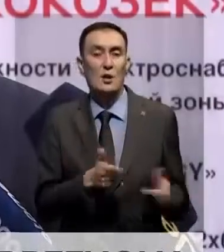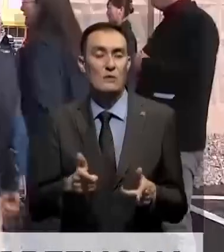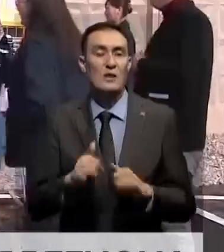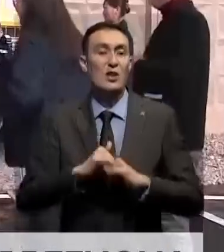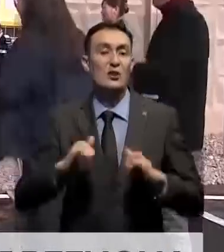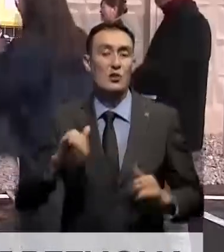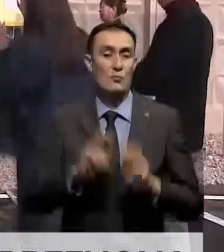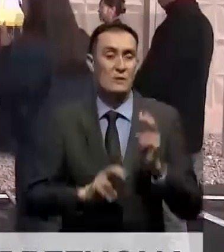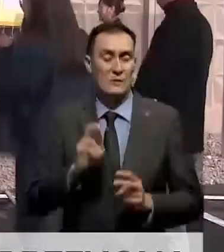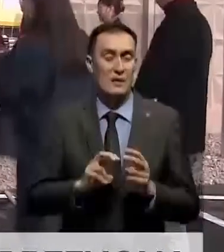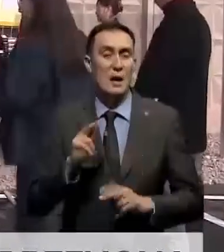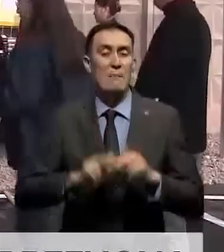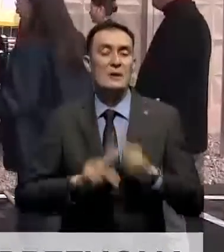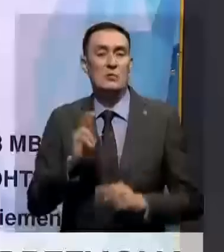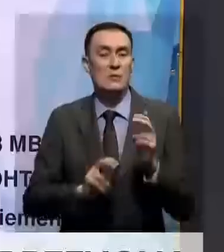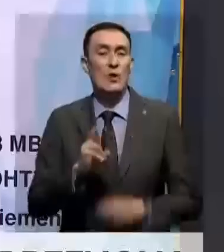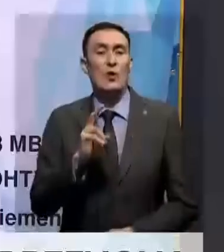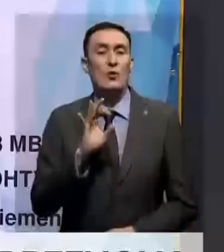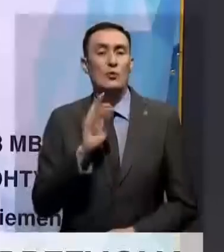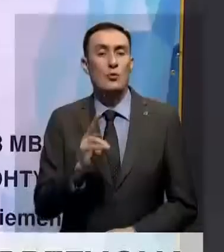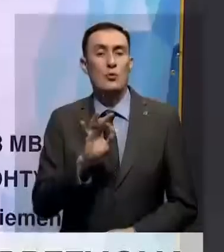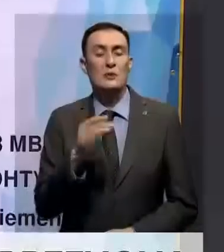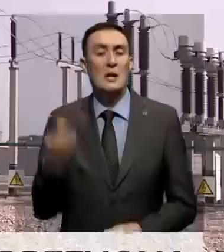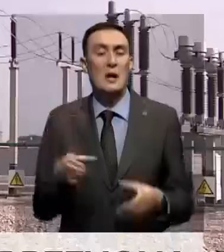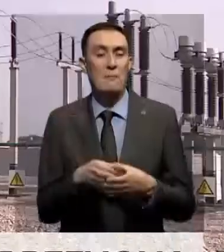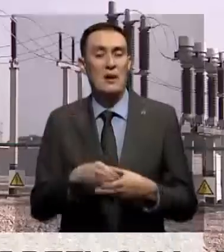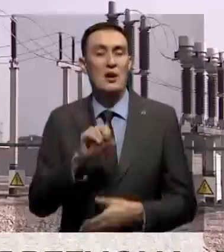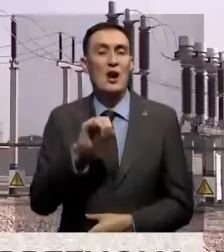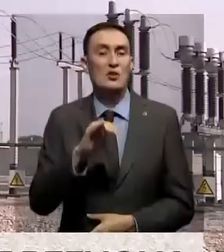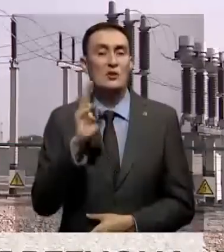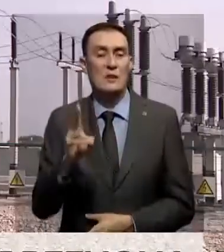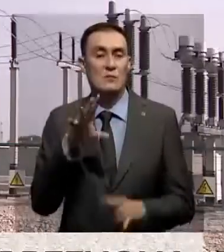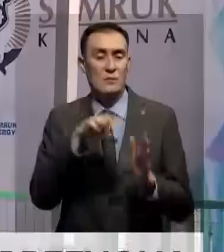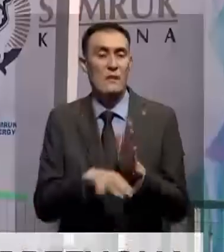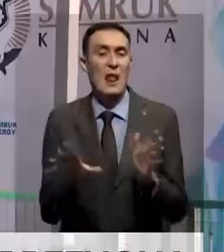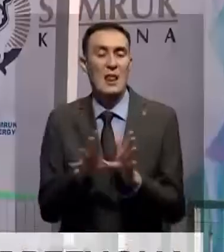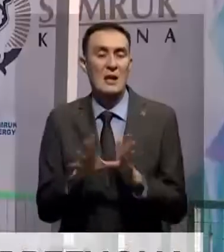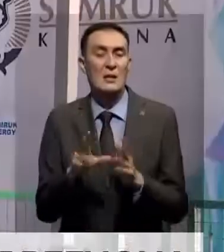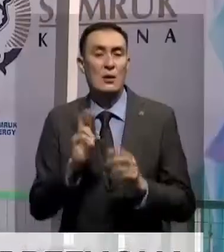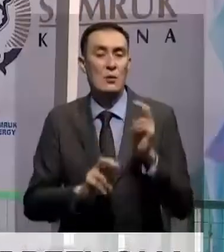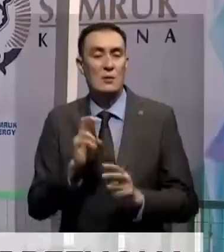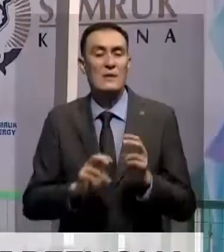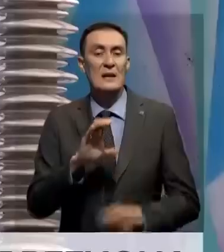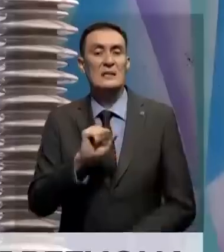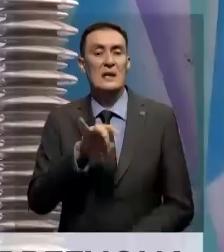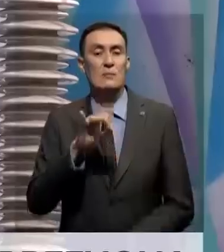расширению. Построили подстанцию Куйкузек на средства компании АЖК, которая входит в структуру электроэнергетического холдинга «Самрук-Энерго». Она